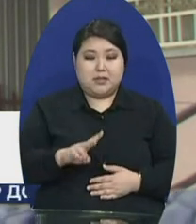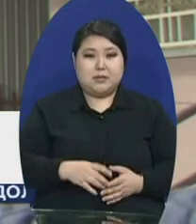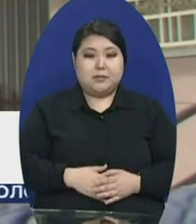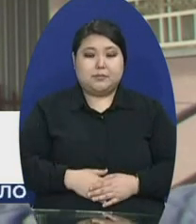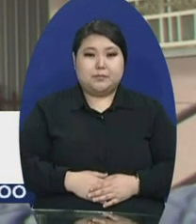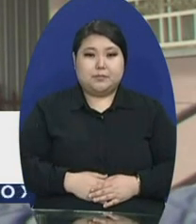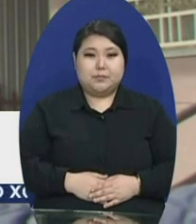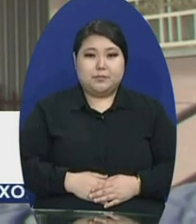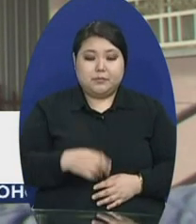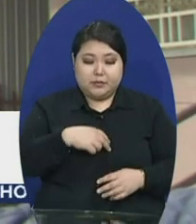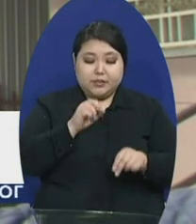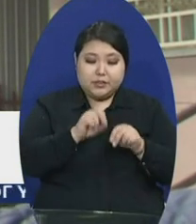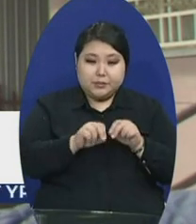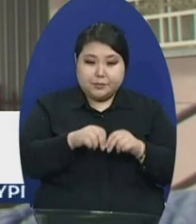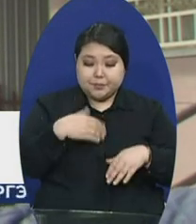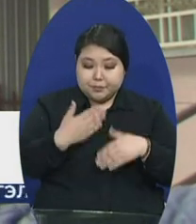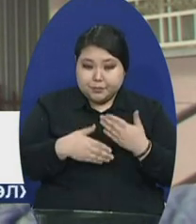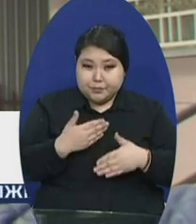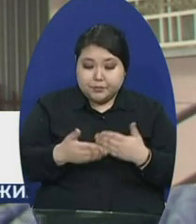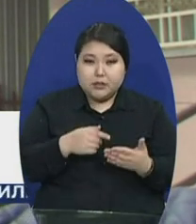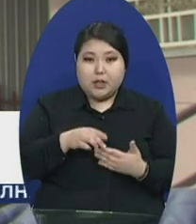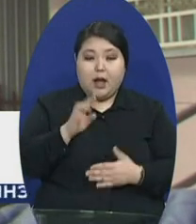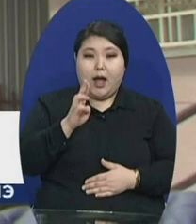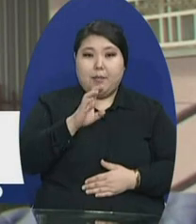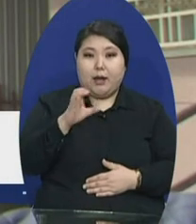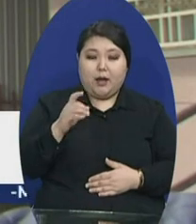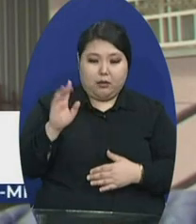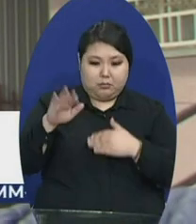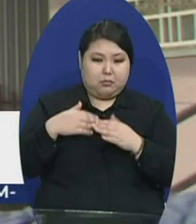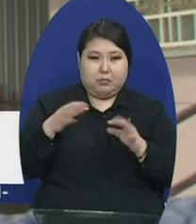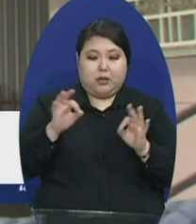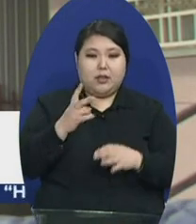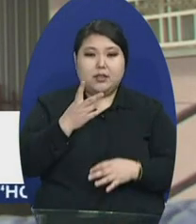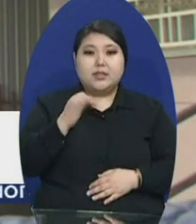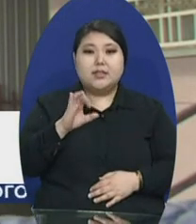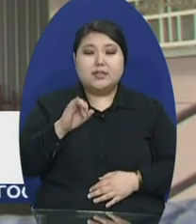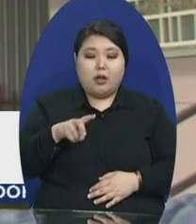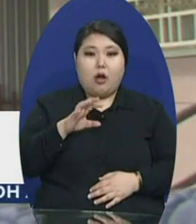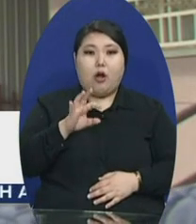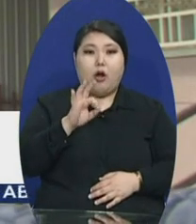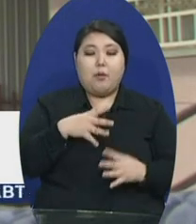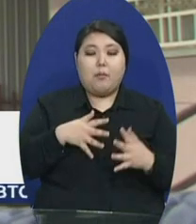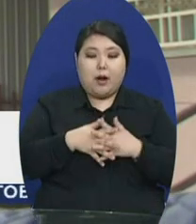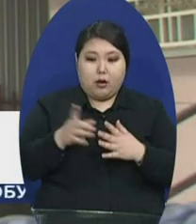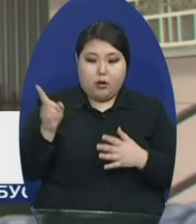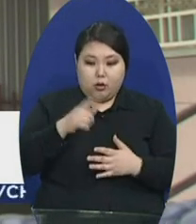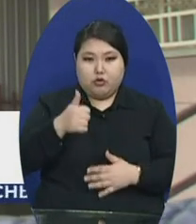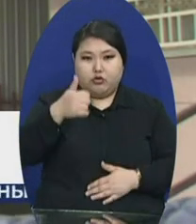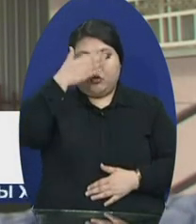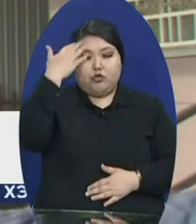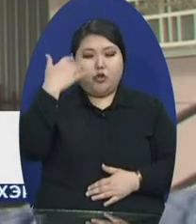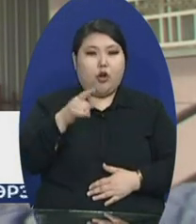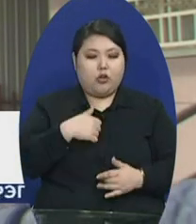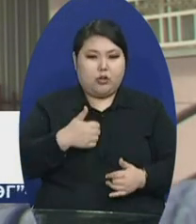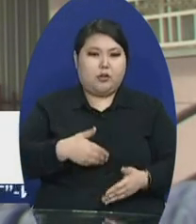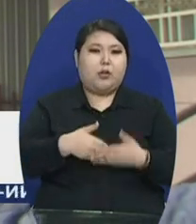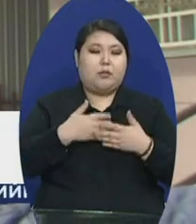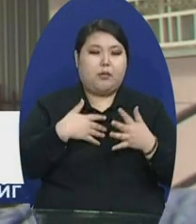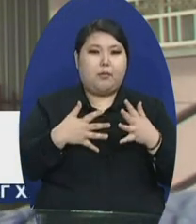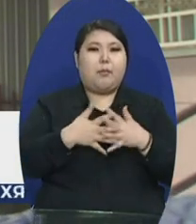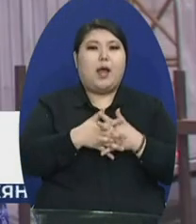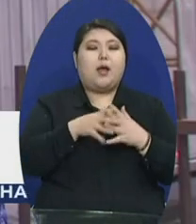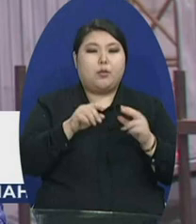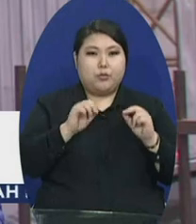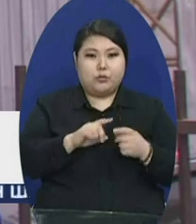Төсөлт шалгуулалт явуудаад ерөөсө орж компани орж ирэхгүй байсан. Нэг нийслэл орон сууцны корпорац орж ичих нэг овоо дэмжээд юм орон сууцтай